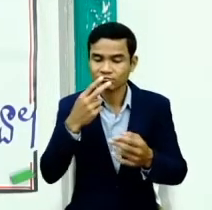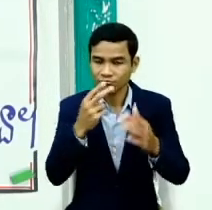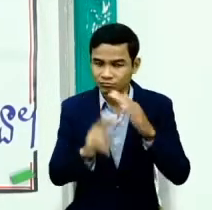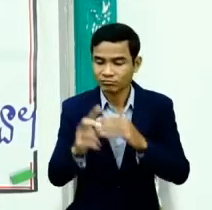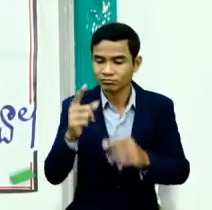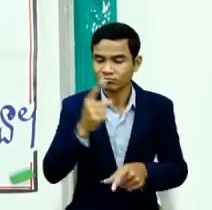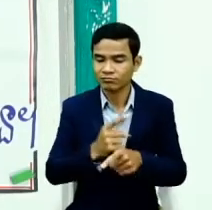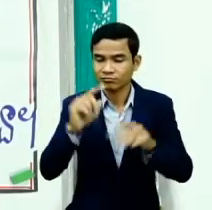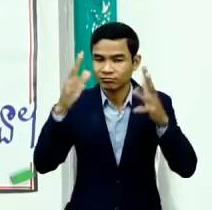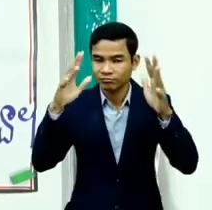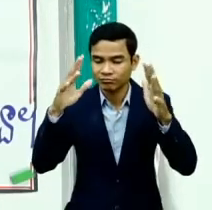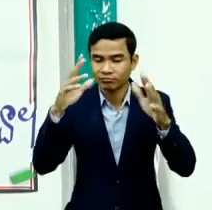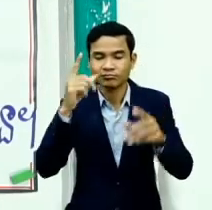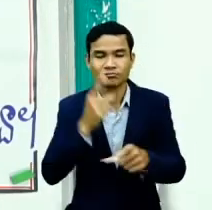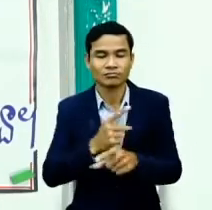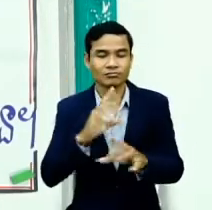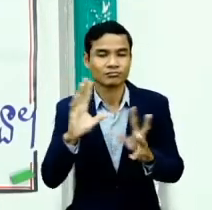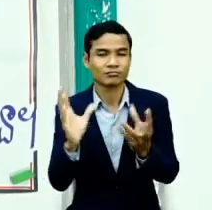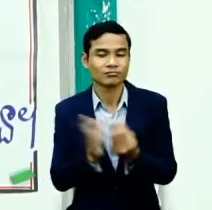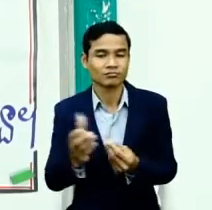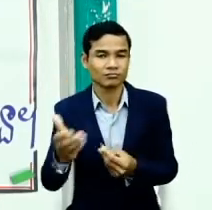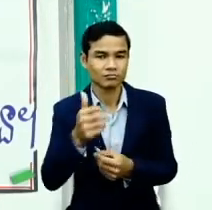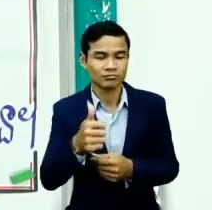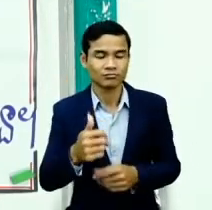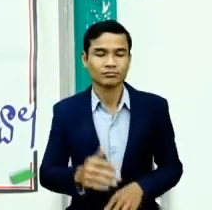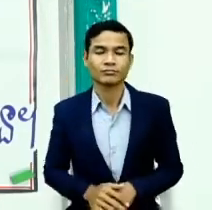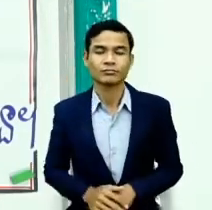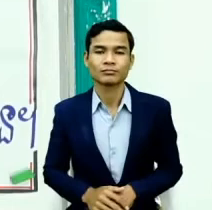nì chà, ọ bòi cốn mà đồng tiền